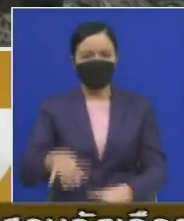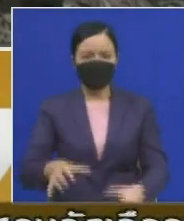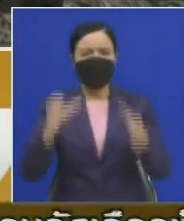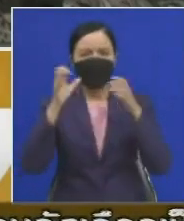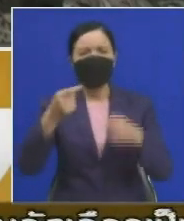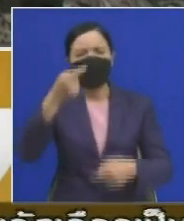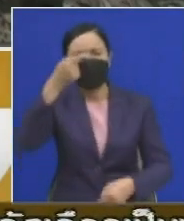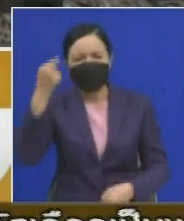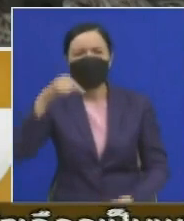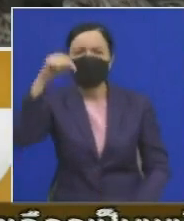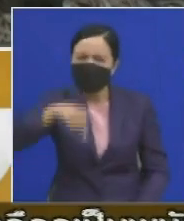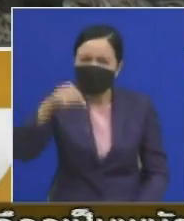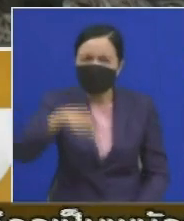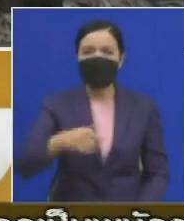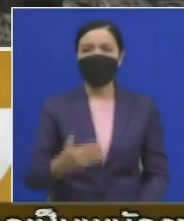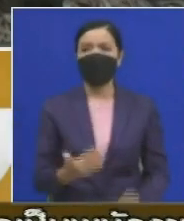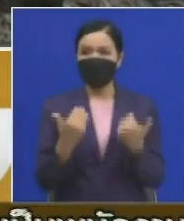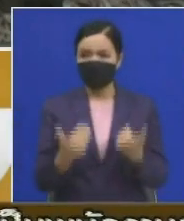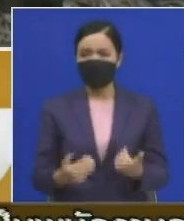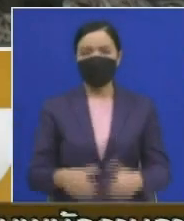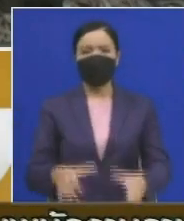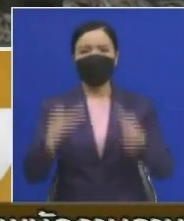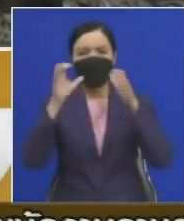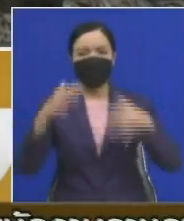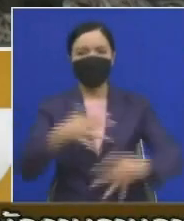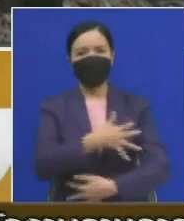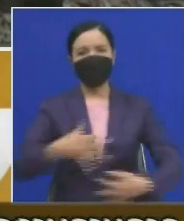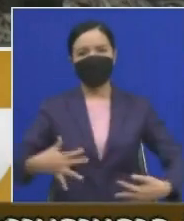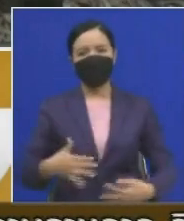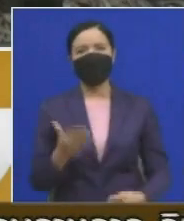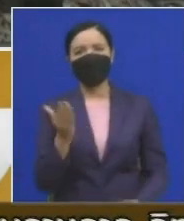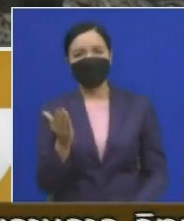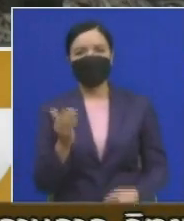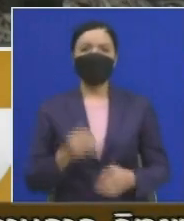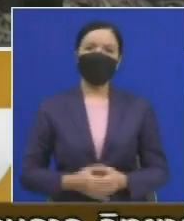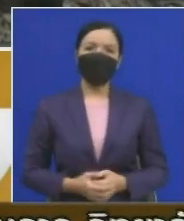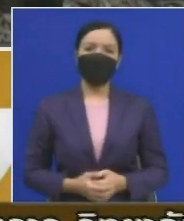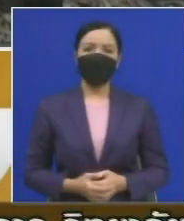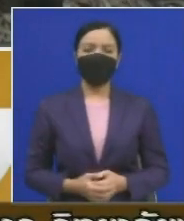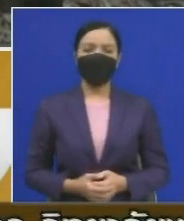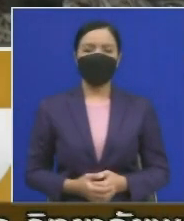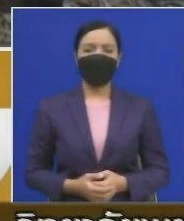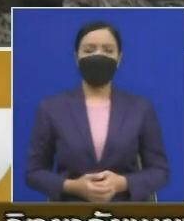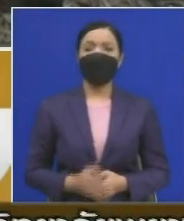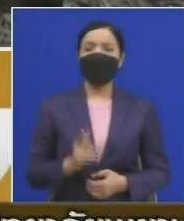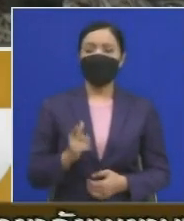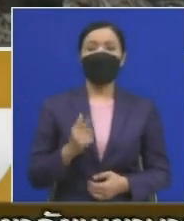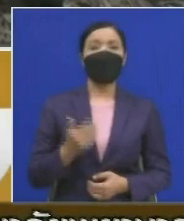sour